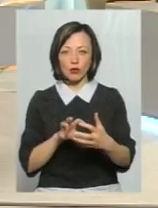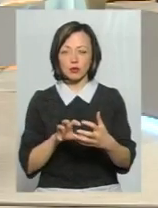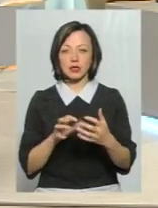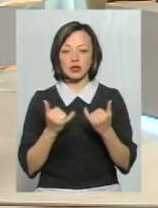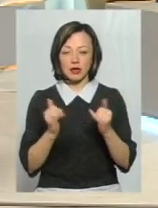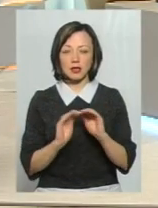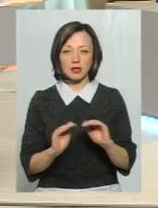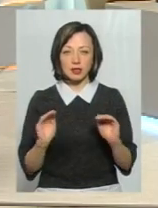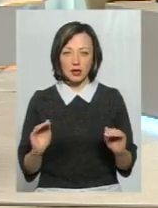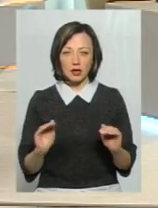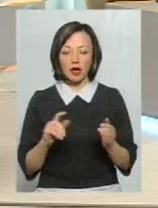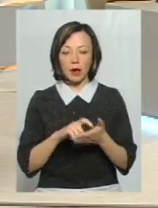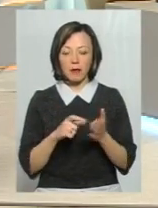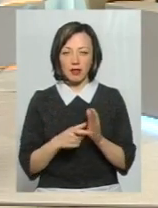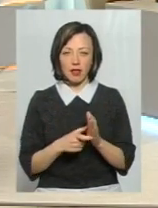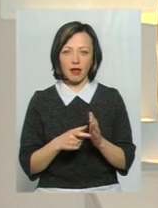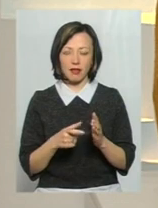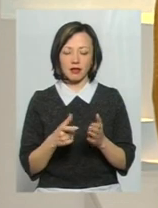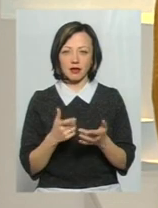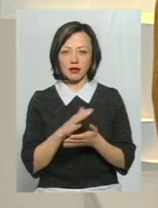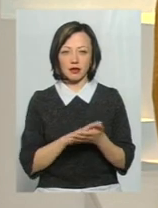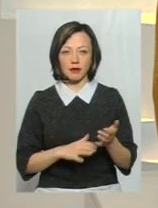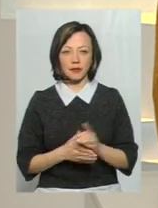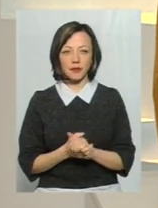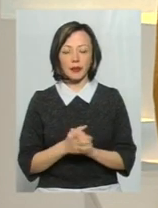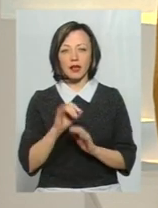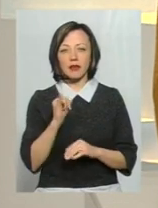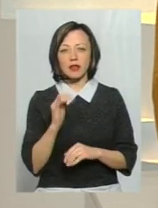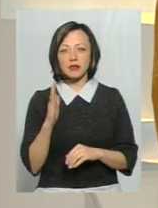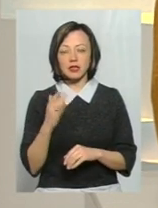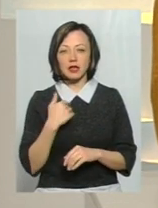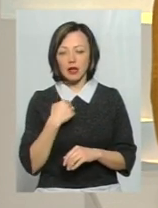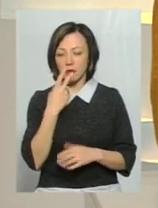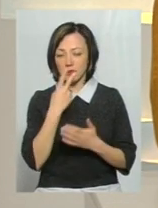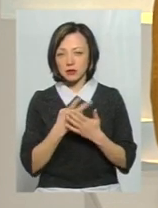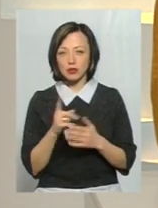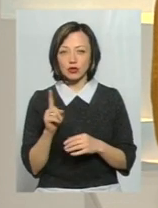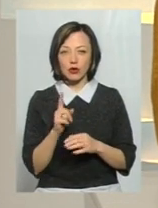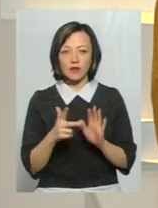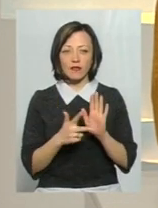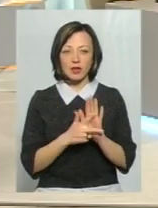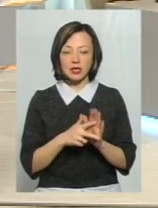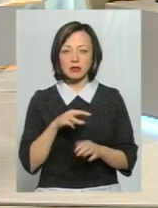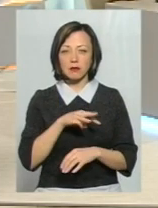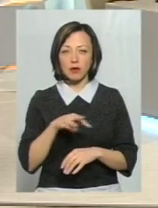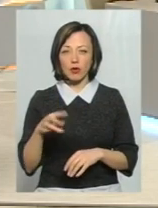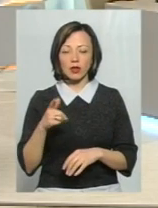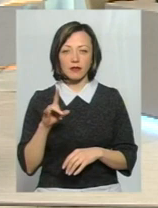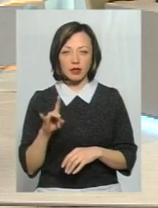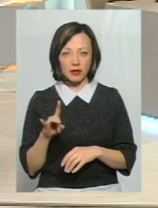для школярів, кабінети і так далі. Іване Васильовичу, звернула увагу, що 8 мільйонів